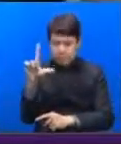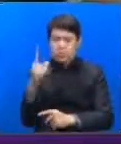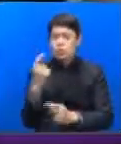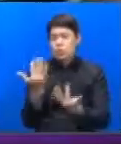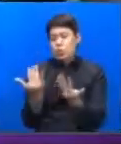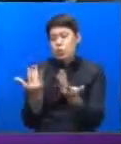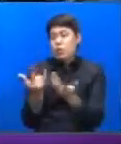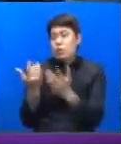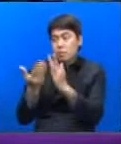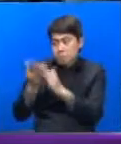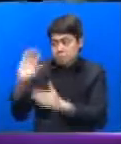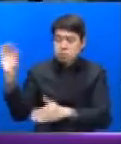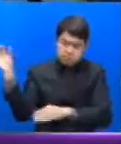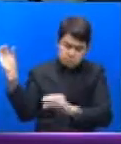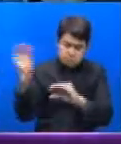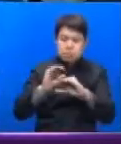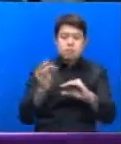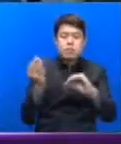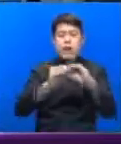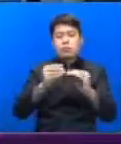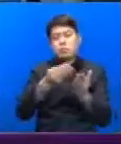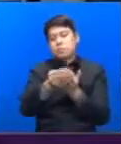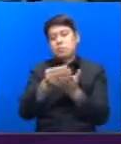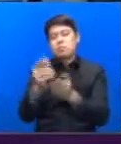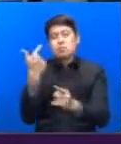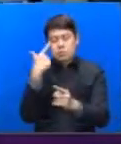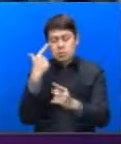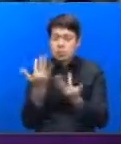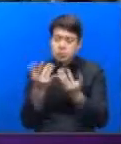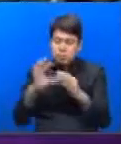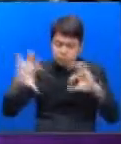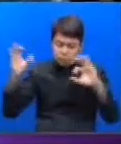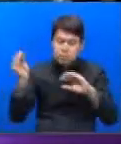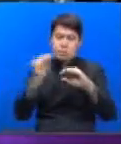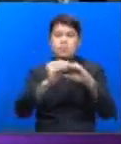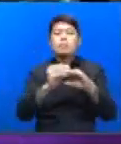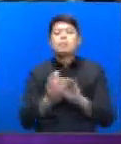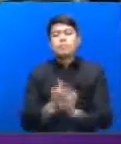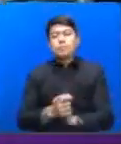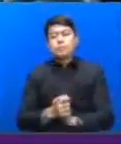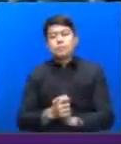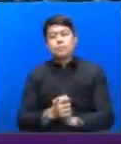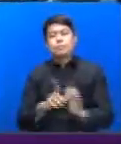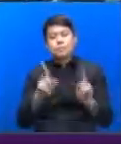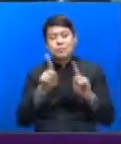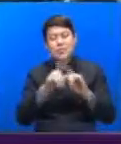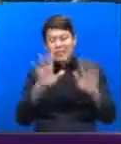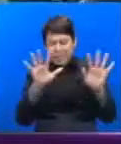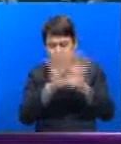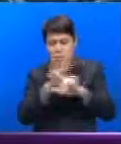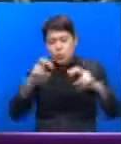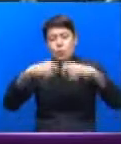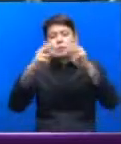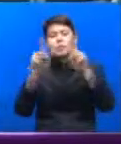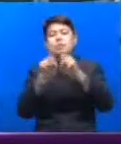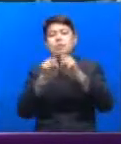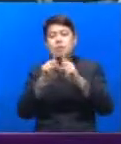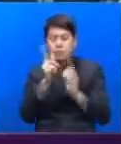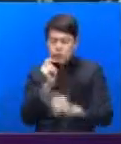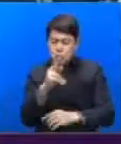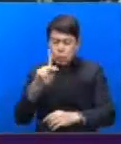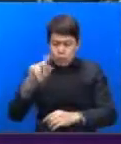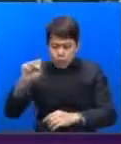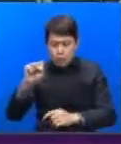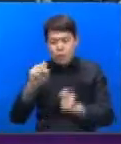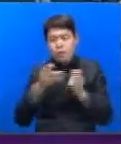ล้านบาทที่ต้องรออนุมัติเงินเพิ่มเติมอีกครั้งจากรัฐบาลเช่นเดียวกับที่จังหวัดสุรินทร์นะครับบรรยากาศที่ธกสทั้ง